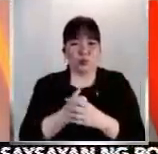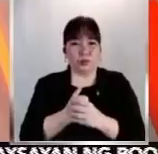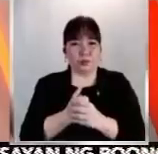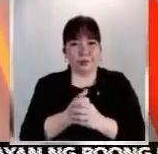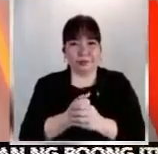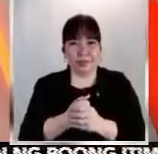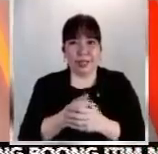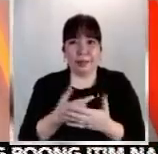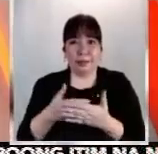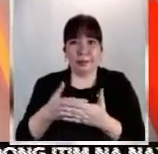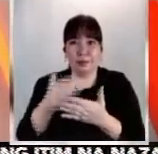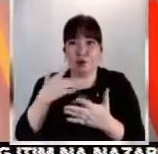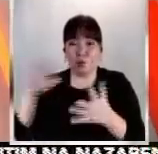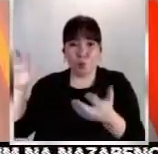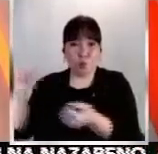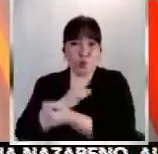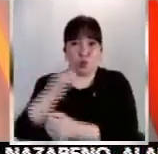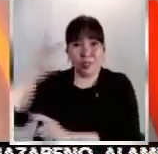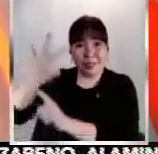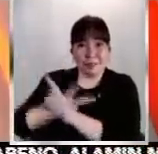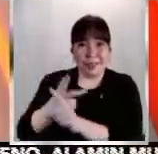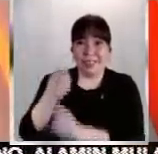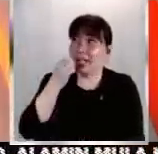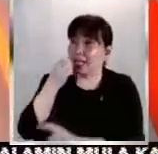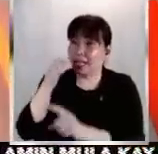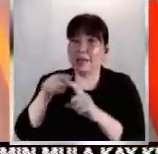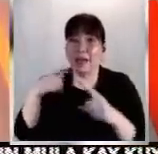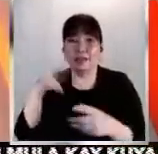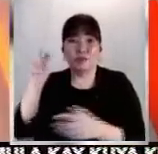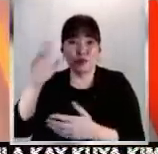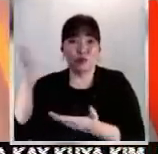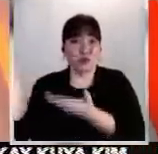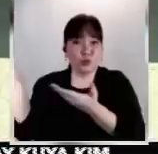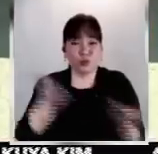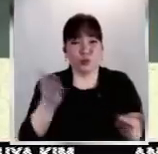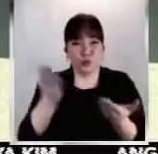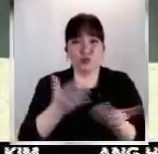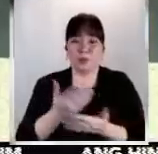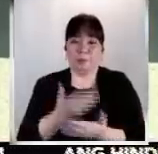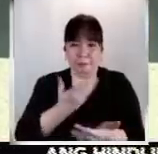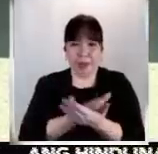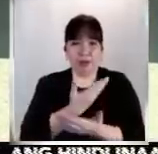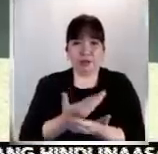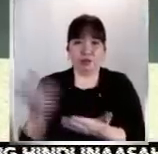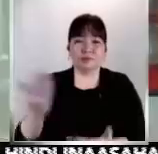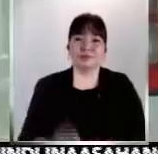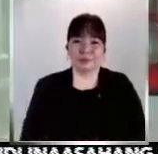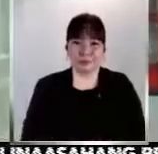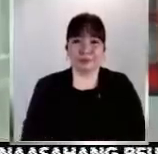before siguro makonsume yung good for 3 months natin, meron na tayong mga darating na newly purchased. Emil Sumangil,